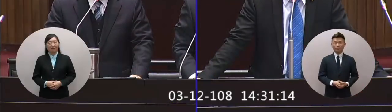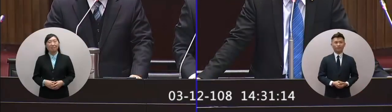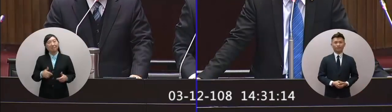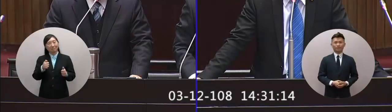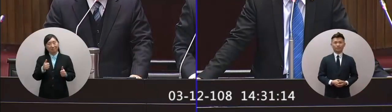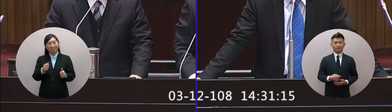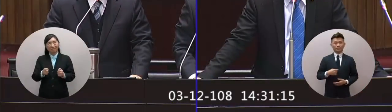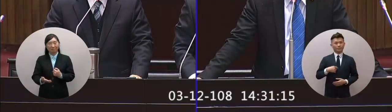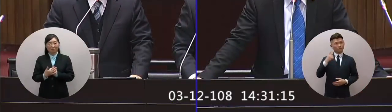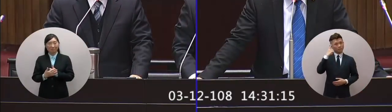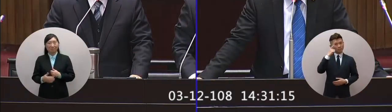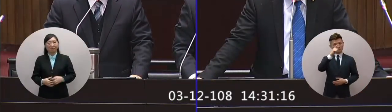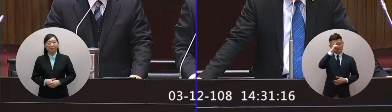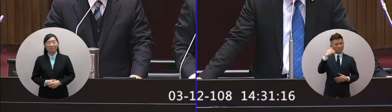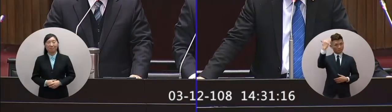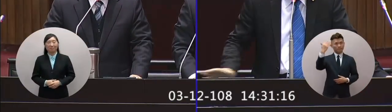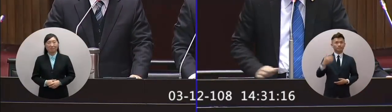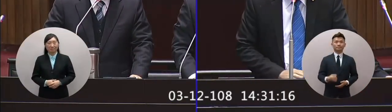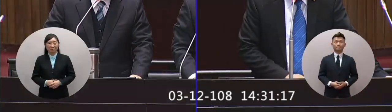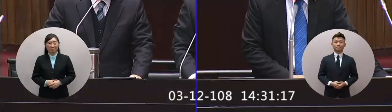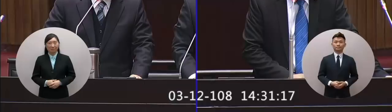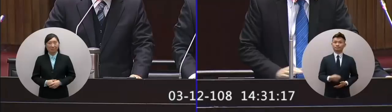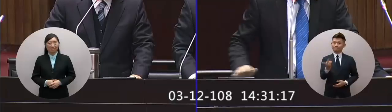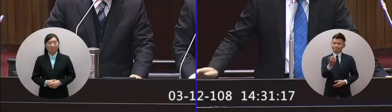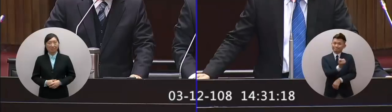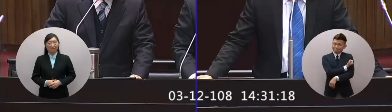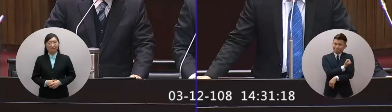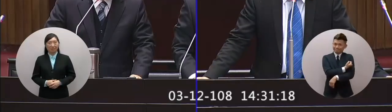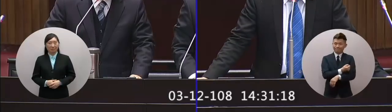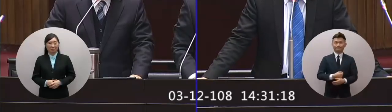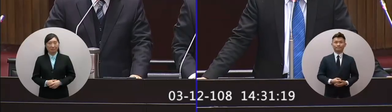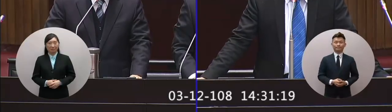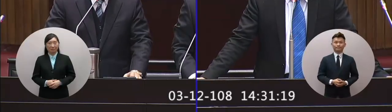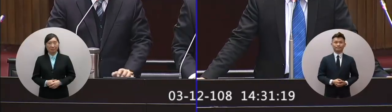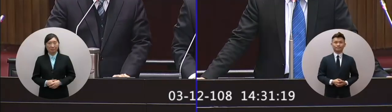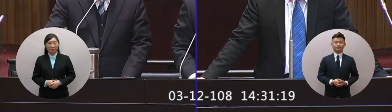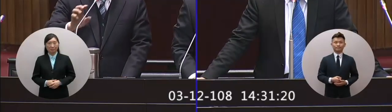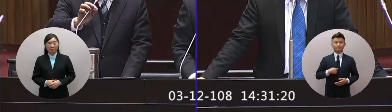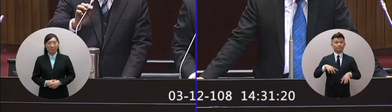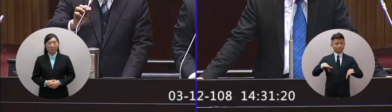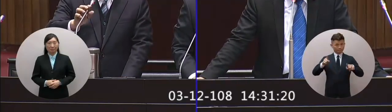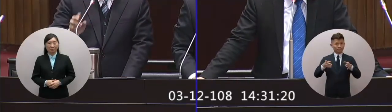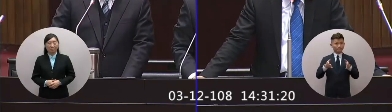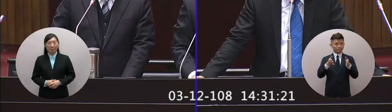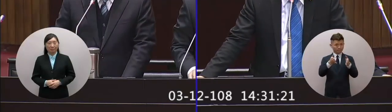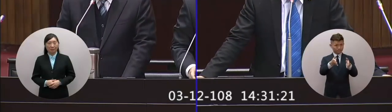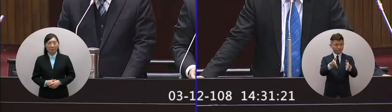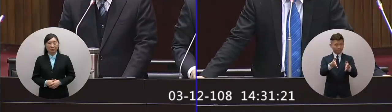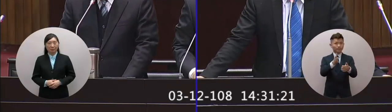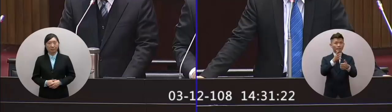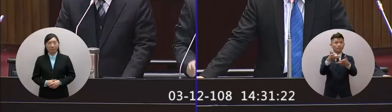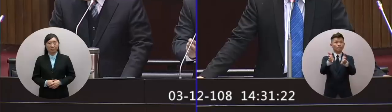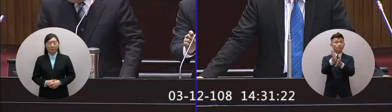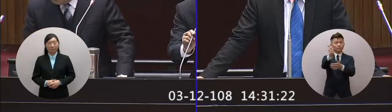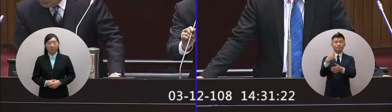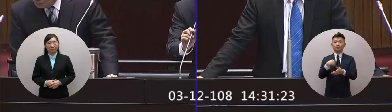谢，多谢支持啦哈。 恁两个辛苦哈。我想要先借问部